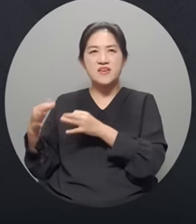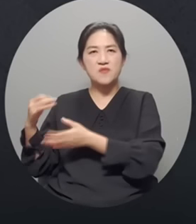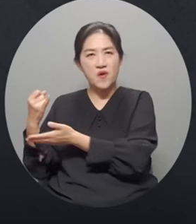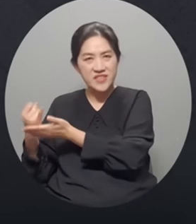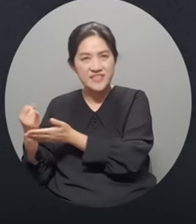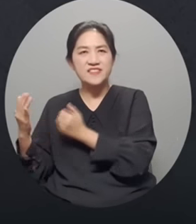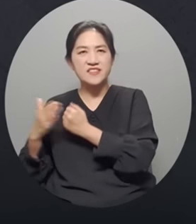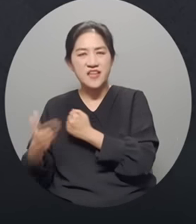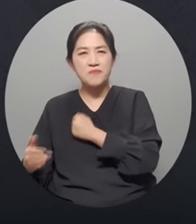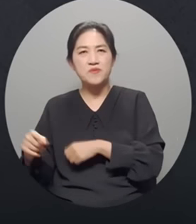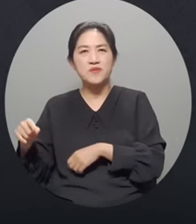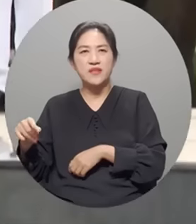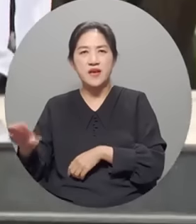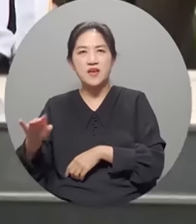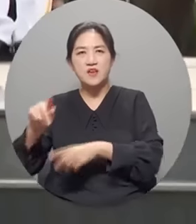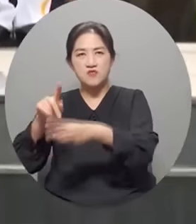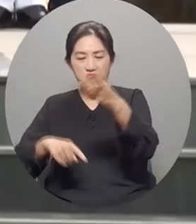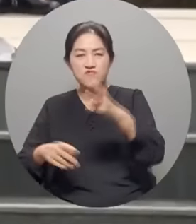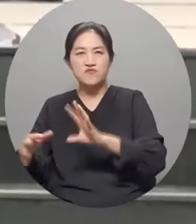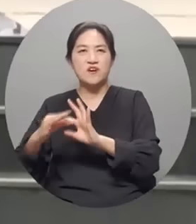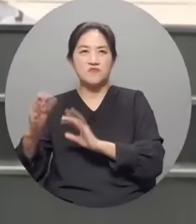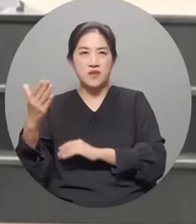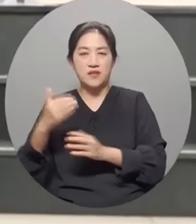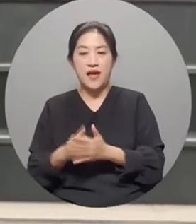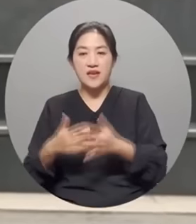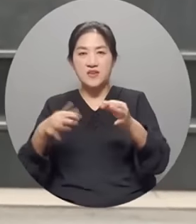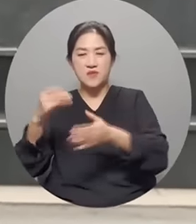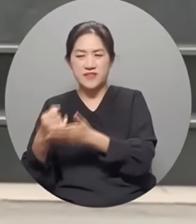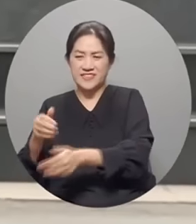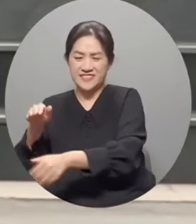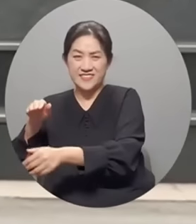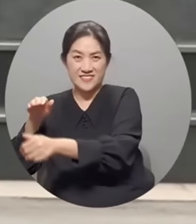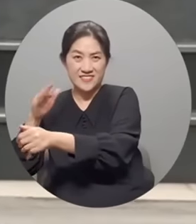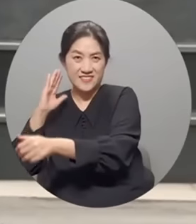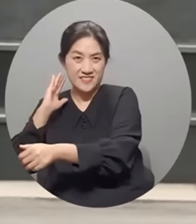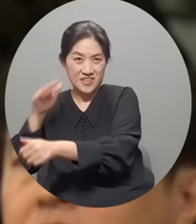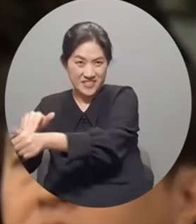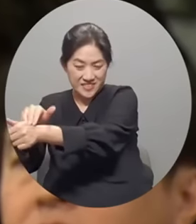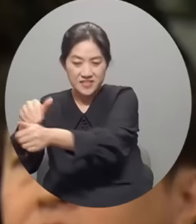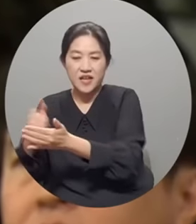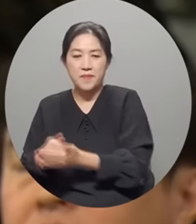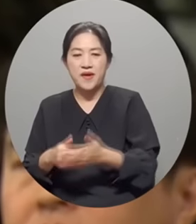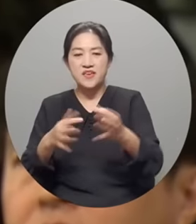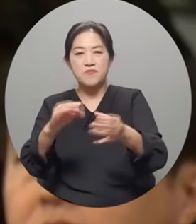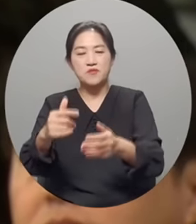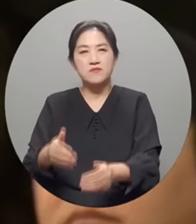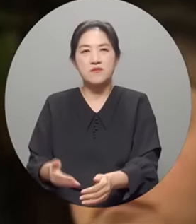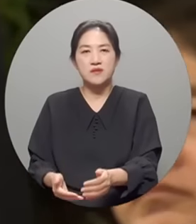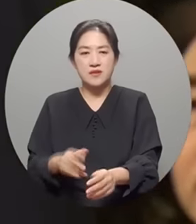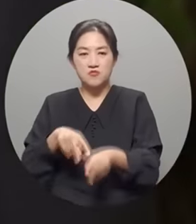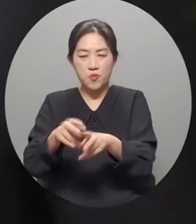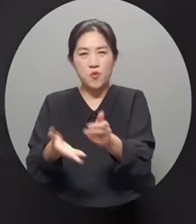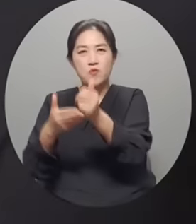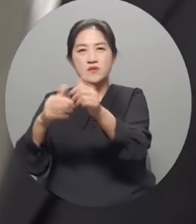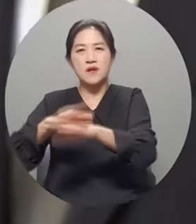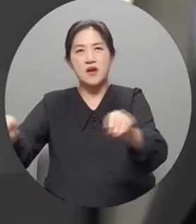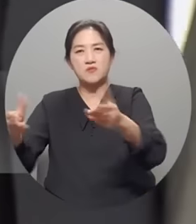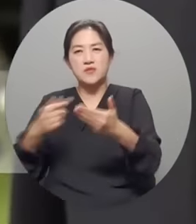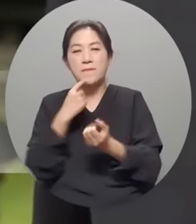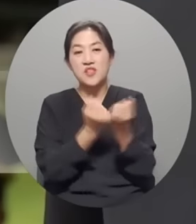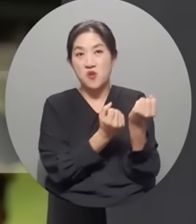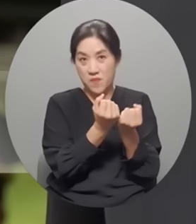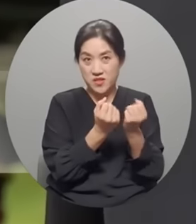때문에 윤석열이라고 그래. 김건희 여사가 닥달해 윤석열 대통령이 김영선 전 의원 공천을 해결해줬다고 설명한 뒤